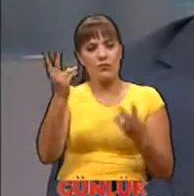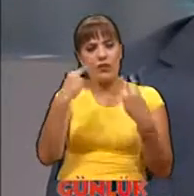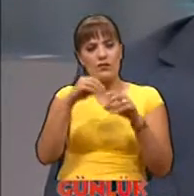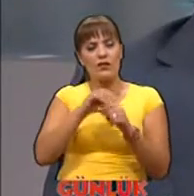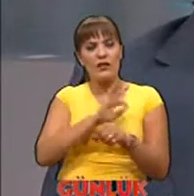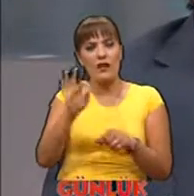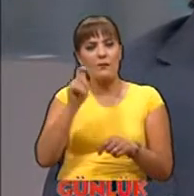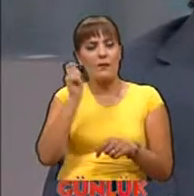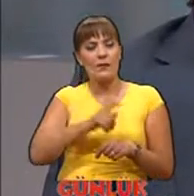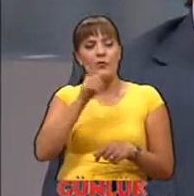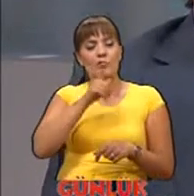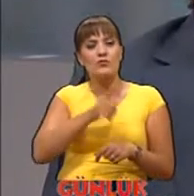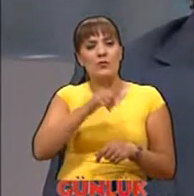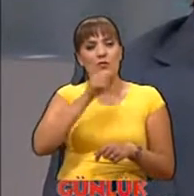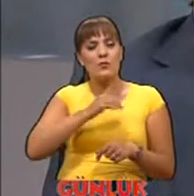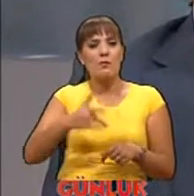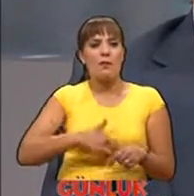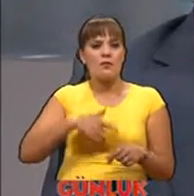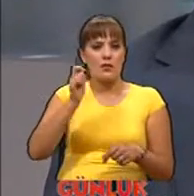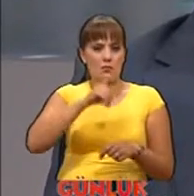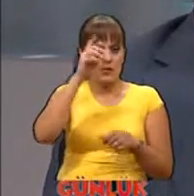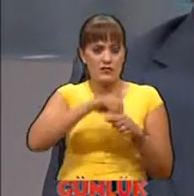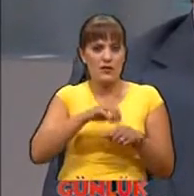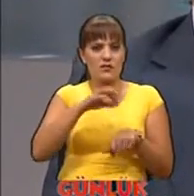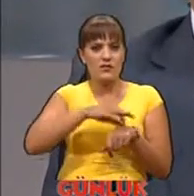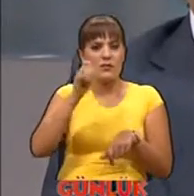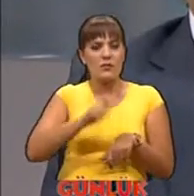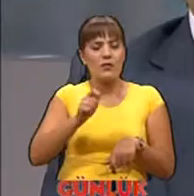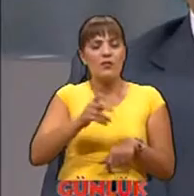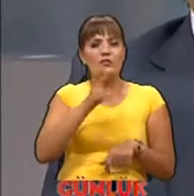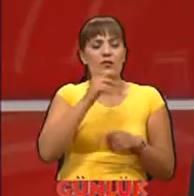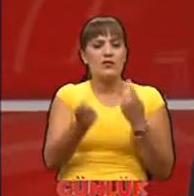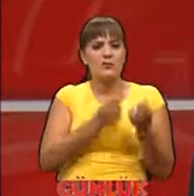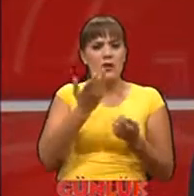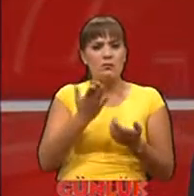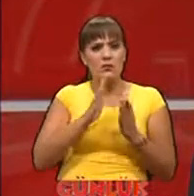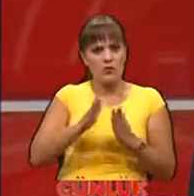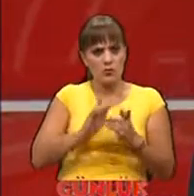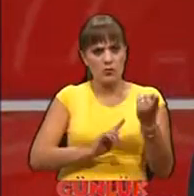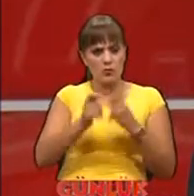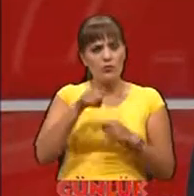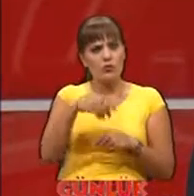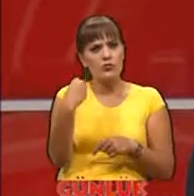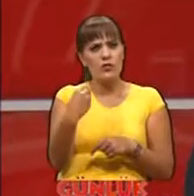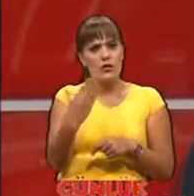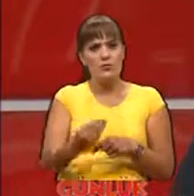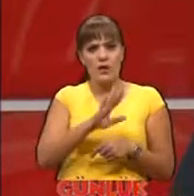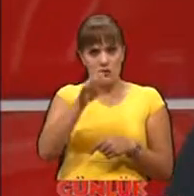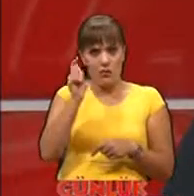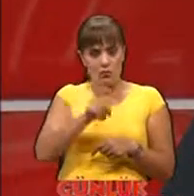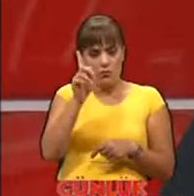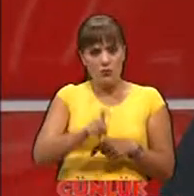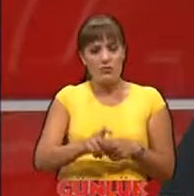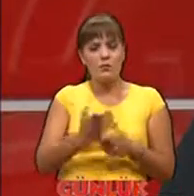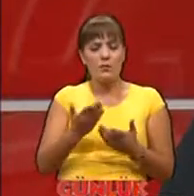artık yani %100 memnuniyetini sağlamak için hasta yapılan son işlemlerdir. Sık sık kullanılıyor mu artık bu hoş olmuş, güzel olmuş, iyi ya,